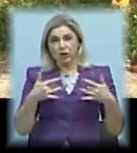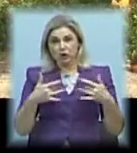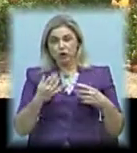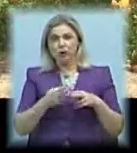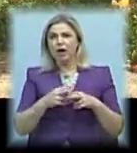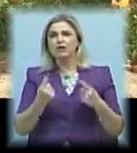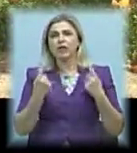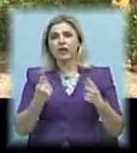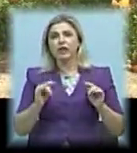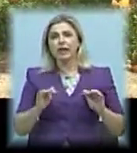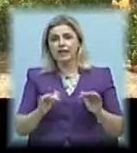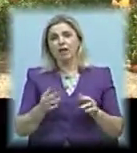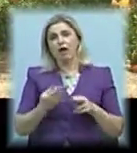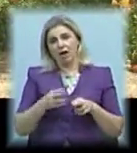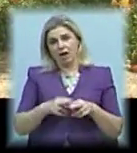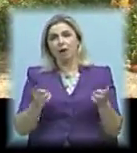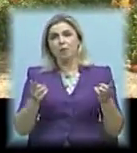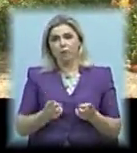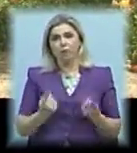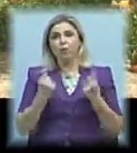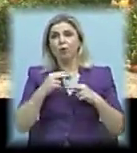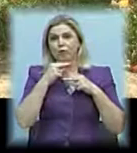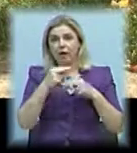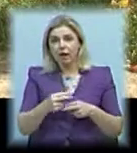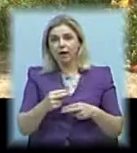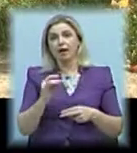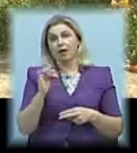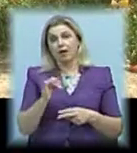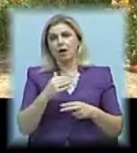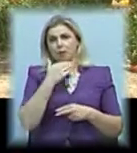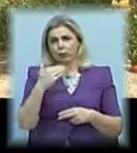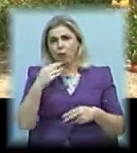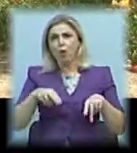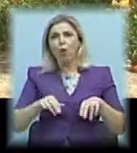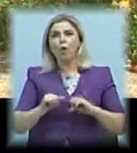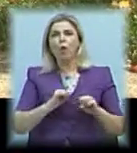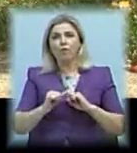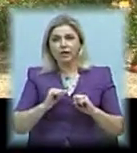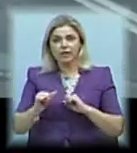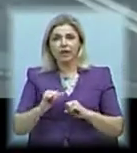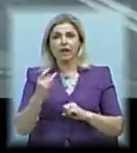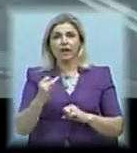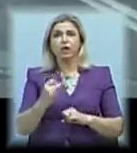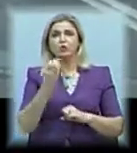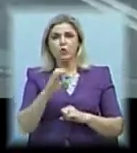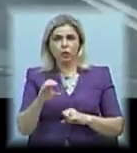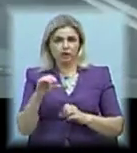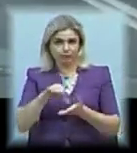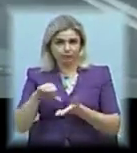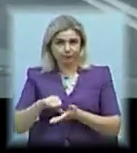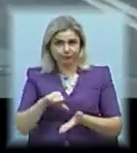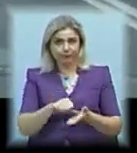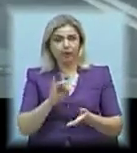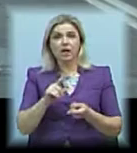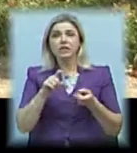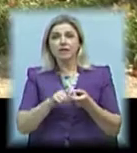велике дійство, яке потребує значної уваги і десятки хореографів, сотні дітей. Перекриття дороги пов'язане